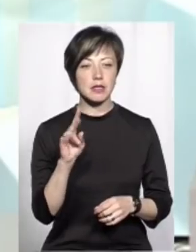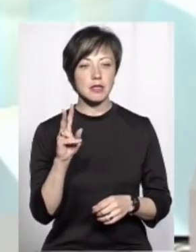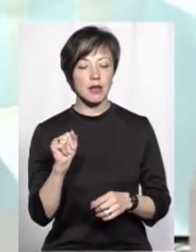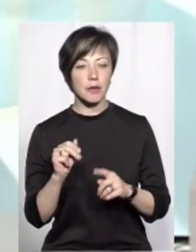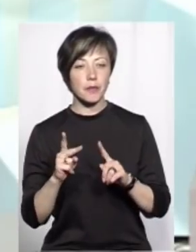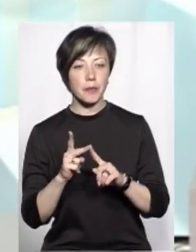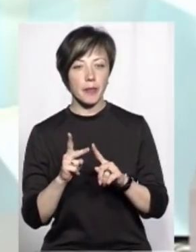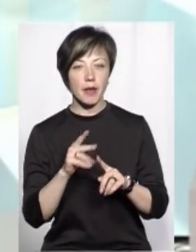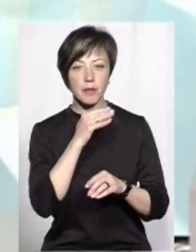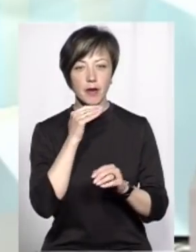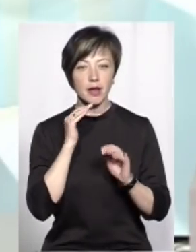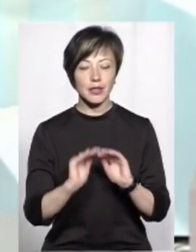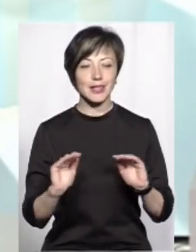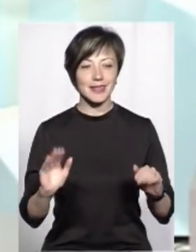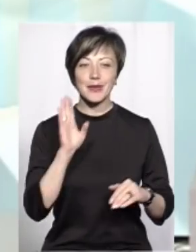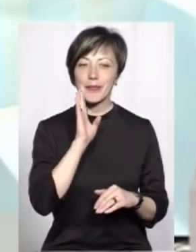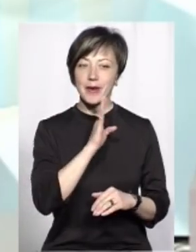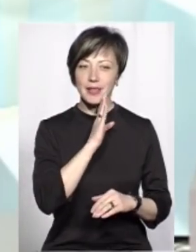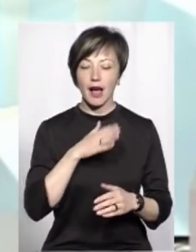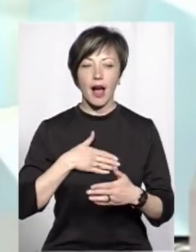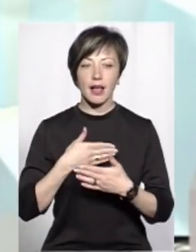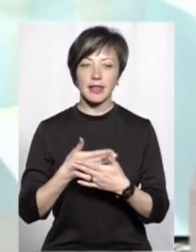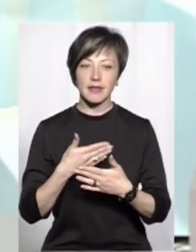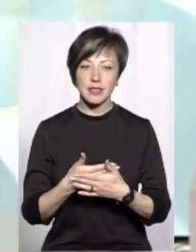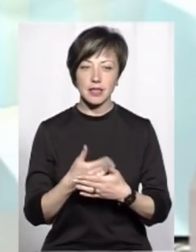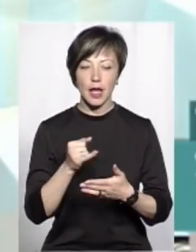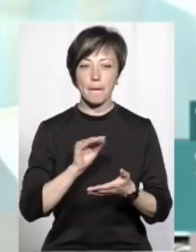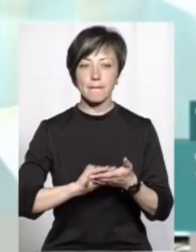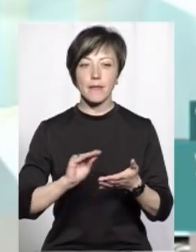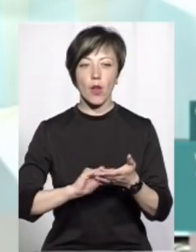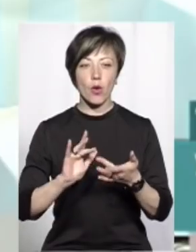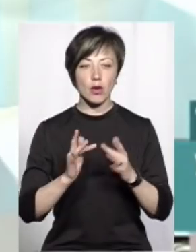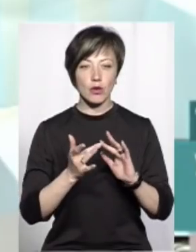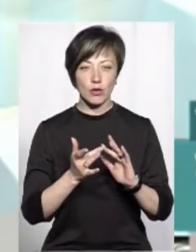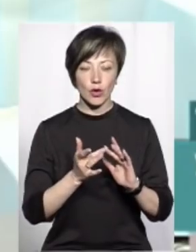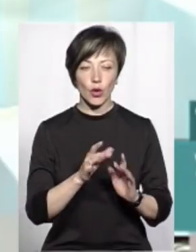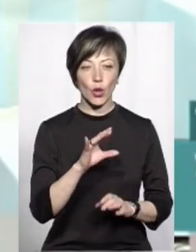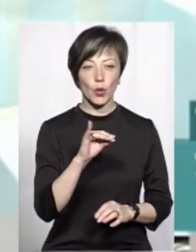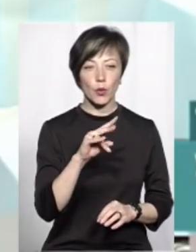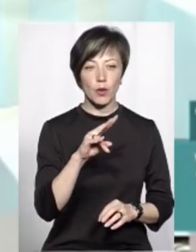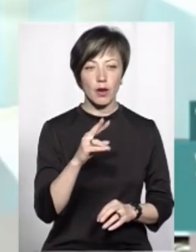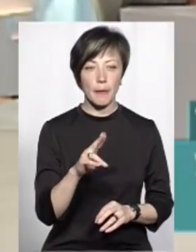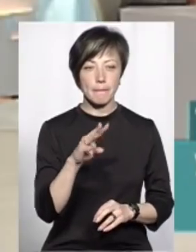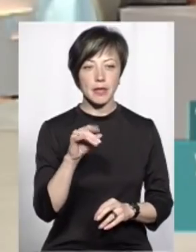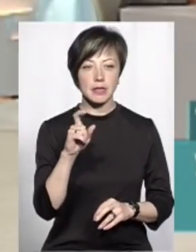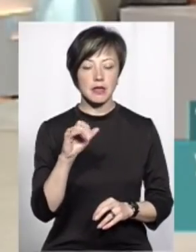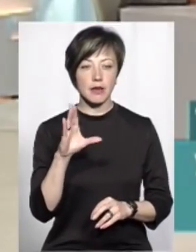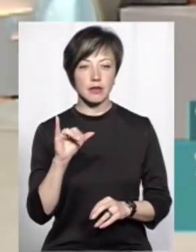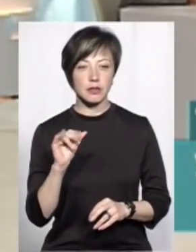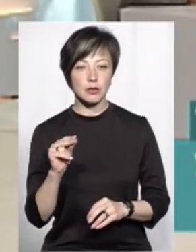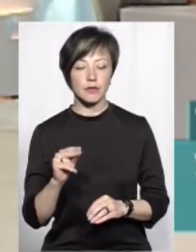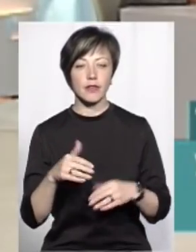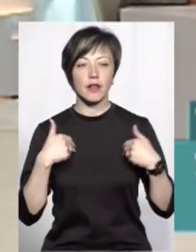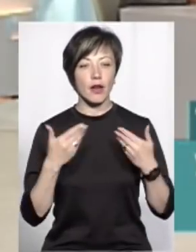і багатодітною матір'ю, активісткою та блогеркою Юлією Мізерою. Вітаю вас в нашій студії.